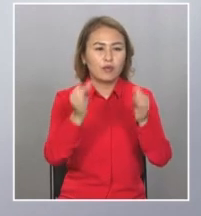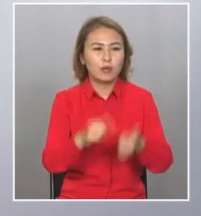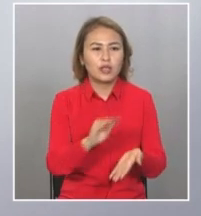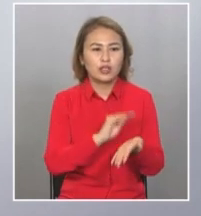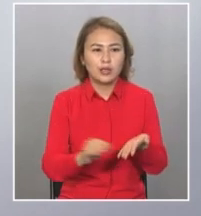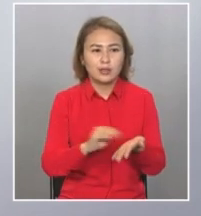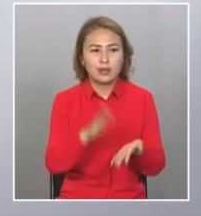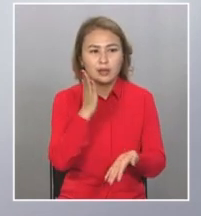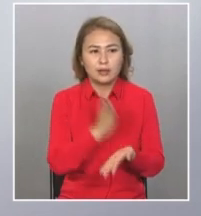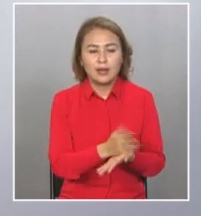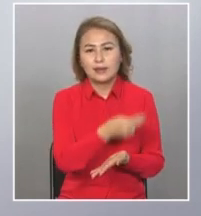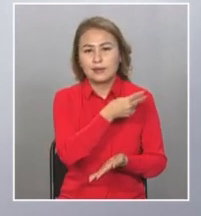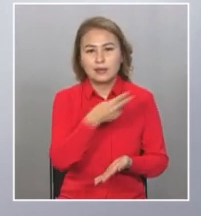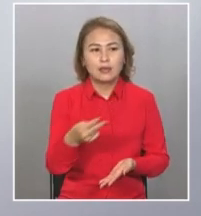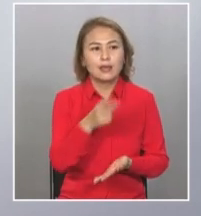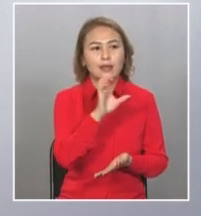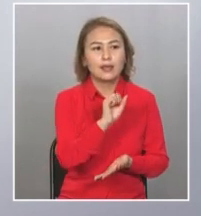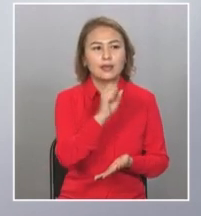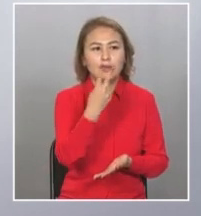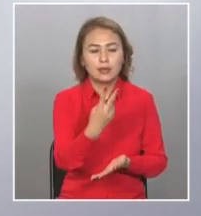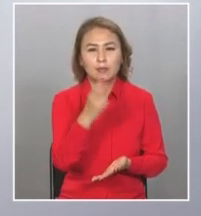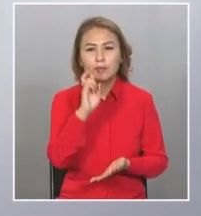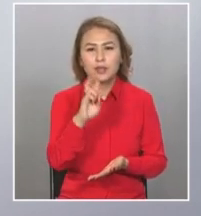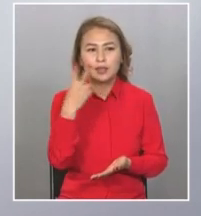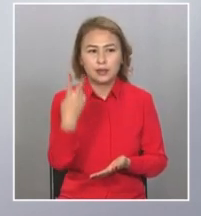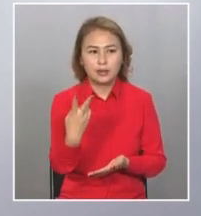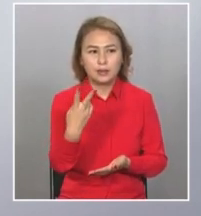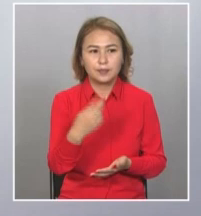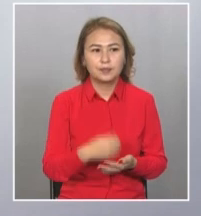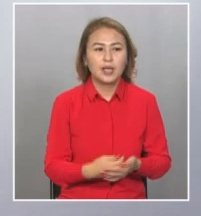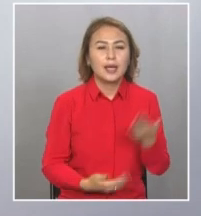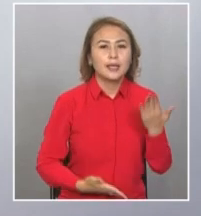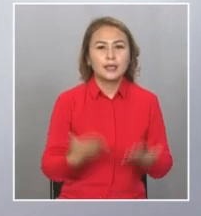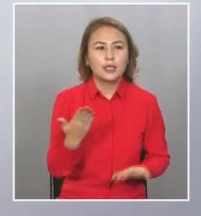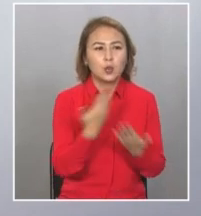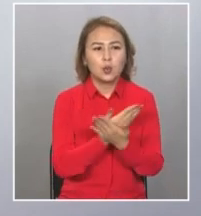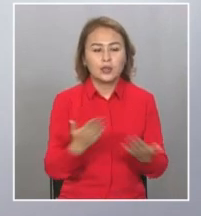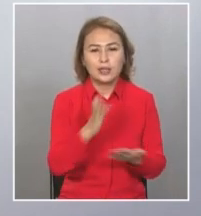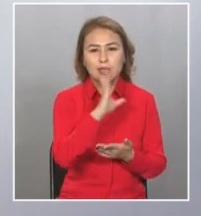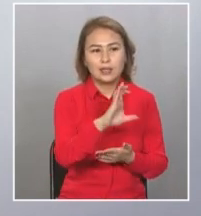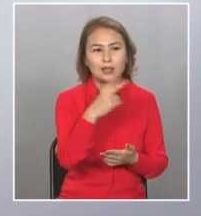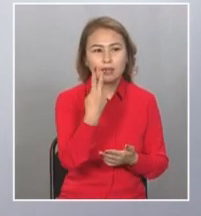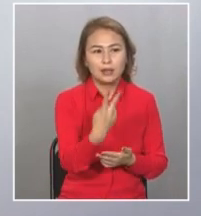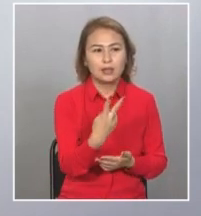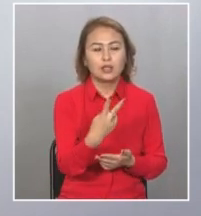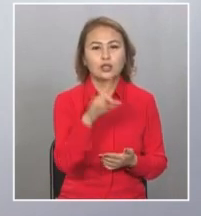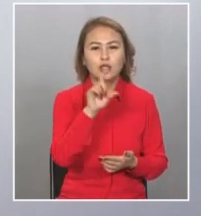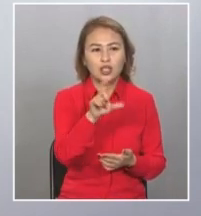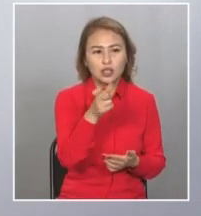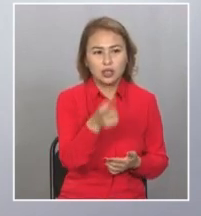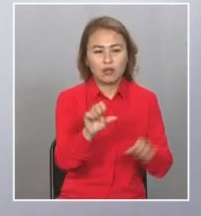жазылған, яғни тең A2 плюс B2. Егер осы C2